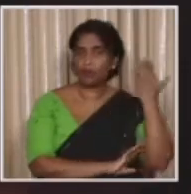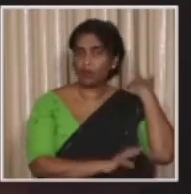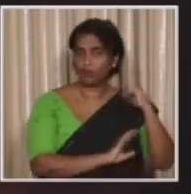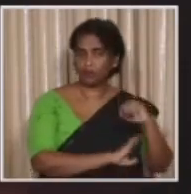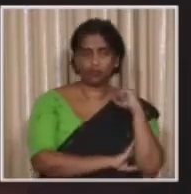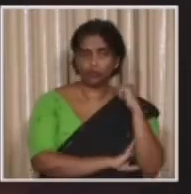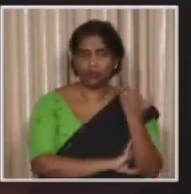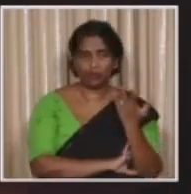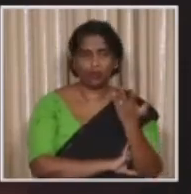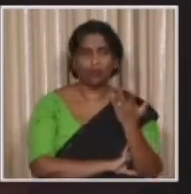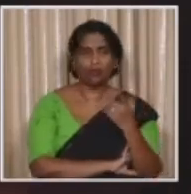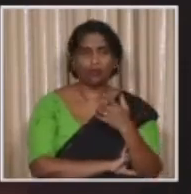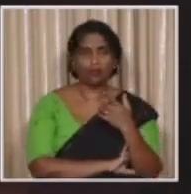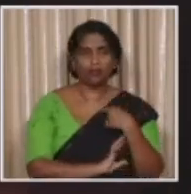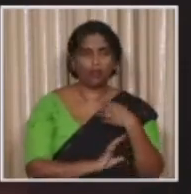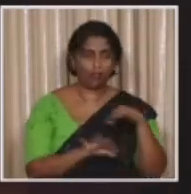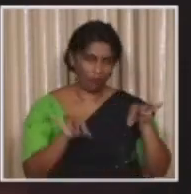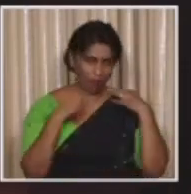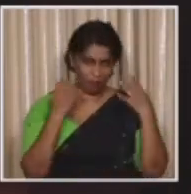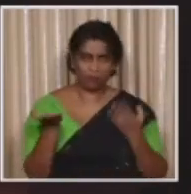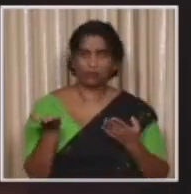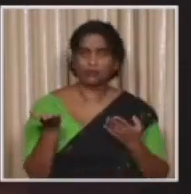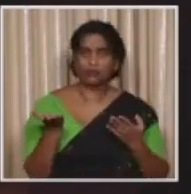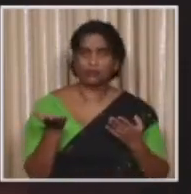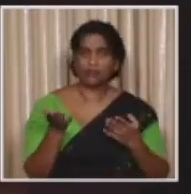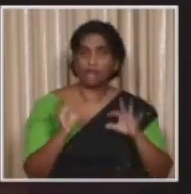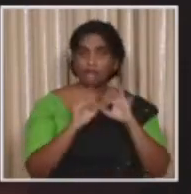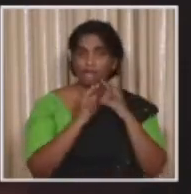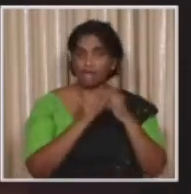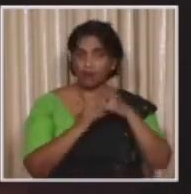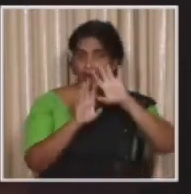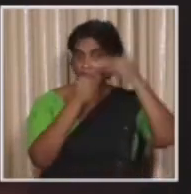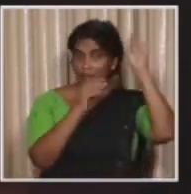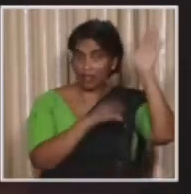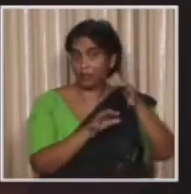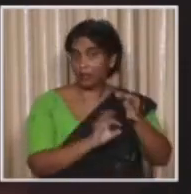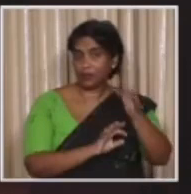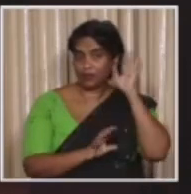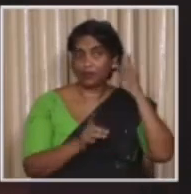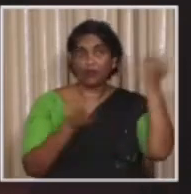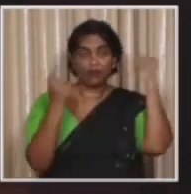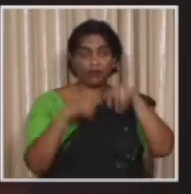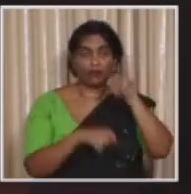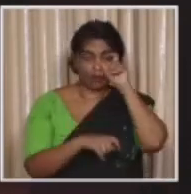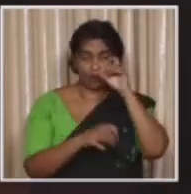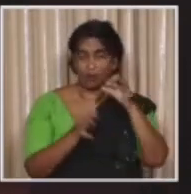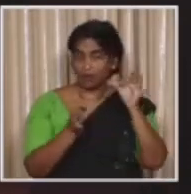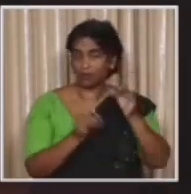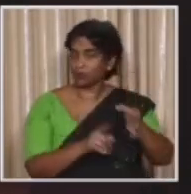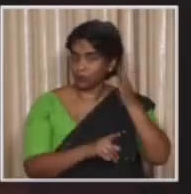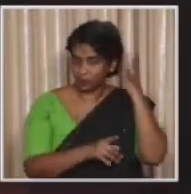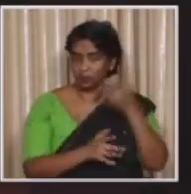නැද්ද එච්චරටම කොන්ද පණ නැද්ද ඒ පවුලට මහිමි කරන්න මේ ගැලරියට එන එක